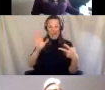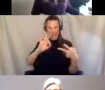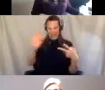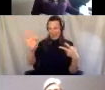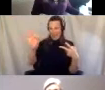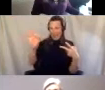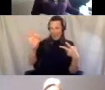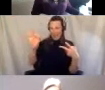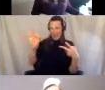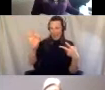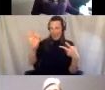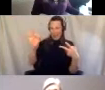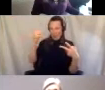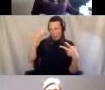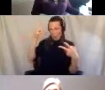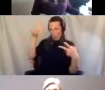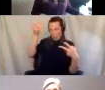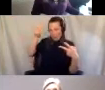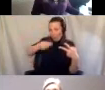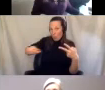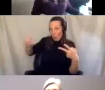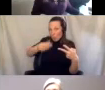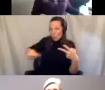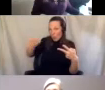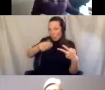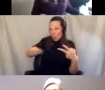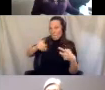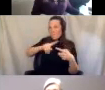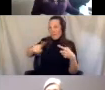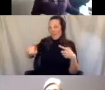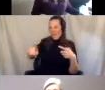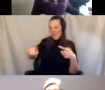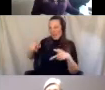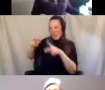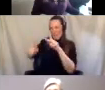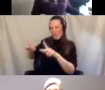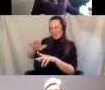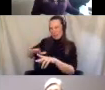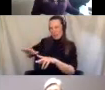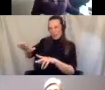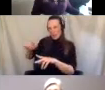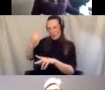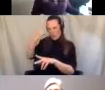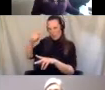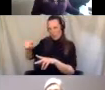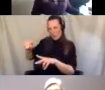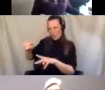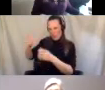transformer, pour transmettre de l'information. Cependant, il y a des individus qui ont beaucoup de difficultés à obtenir des